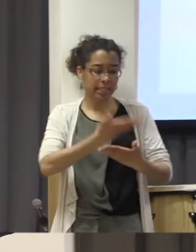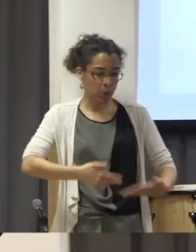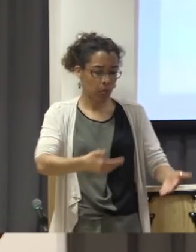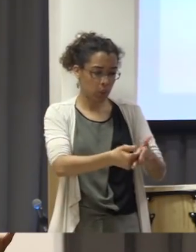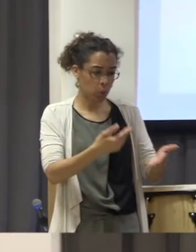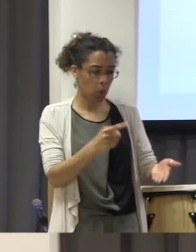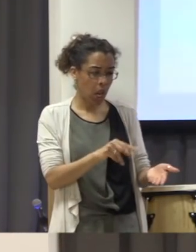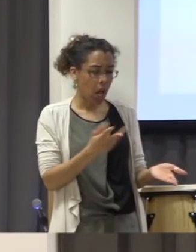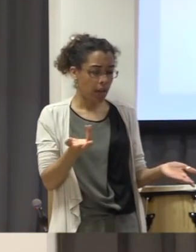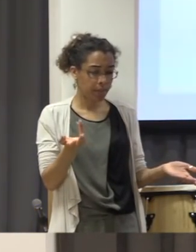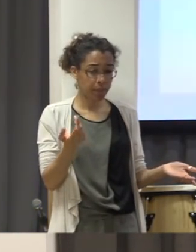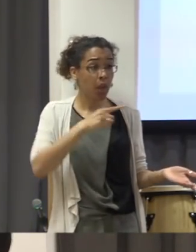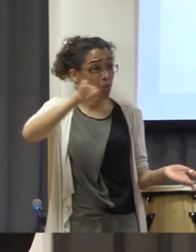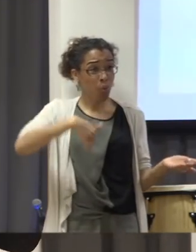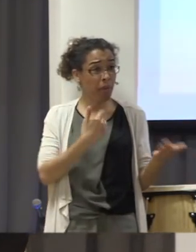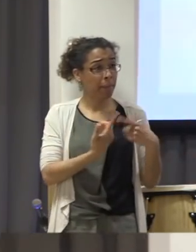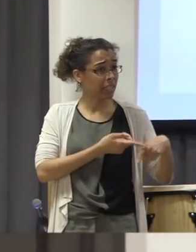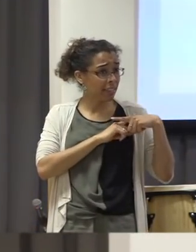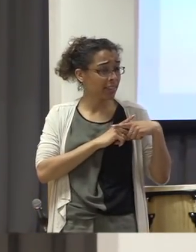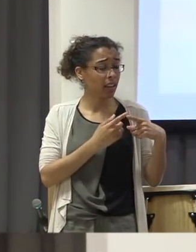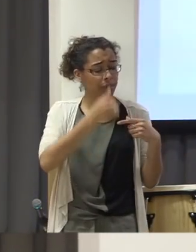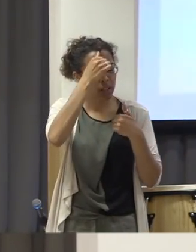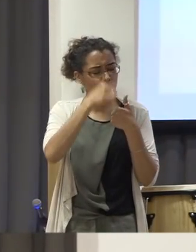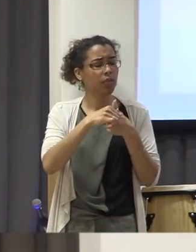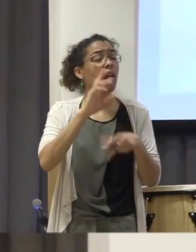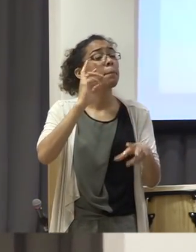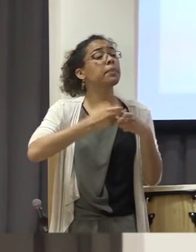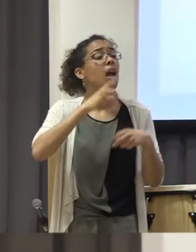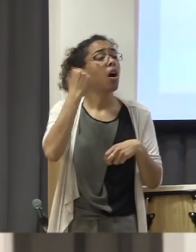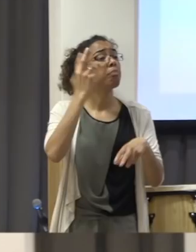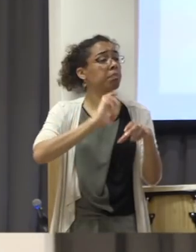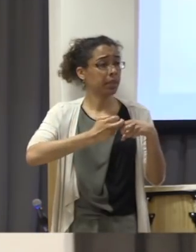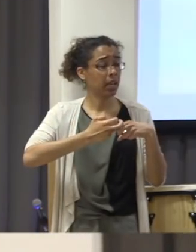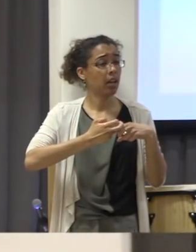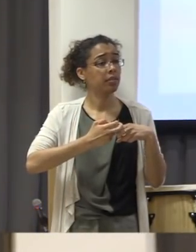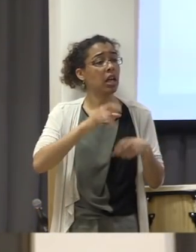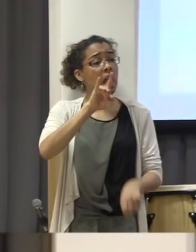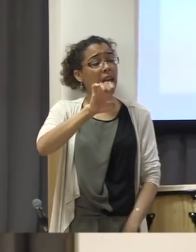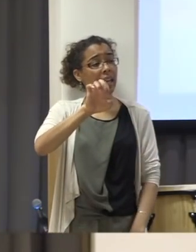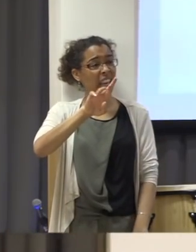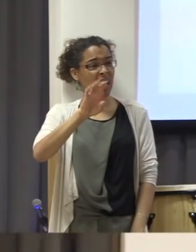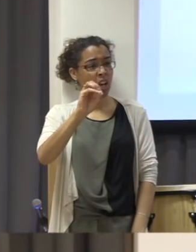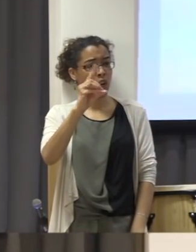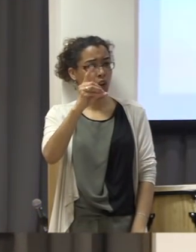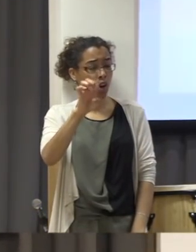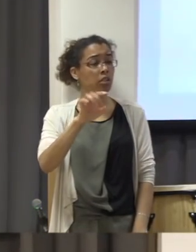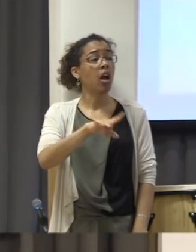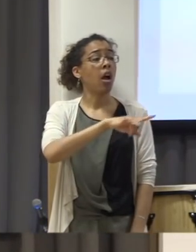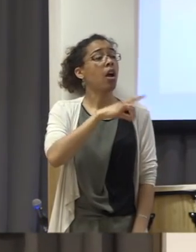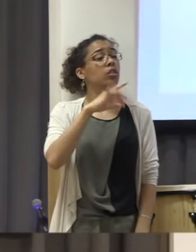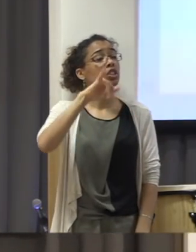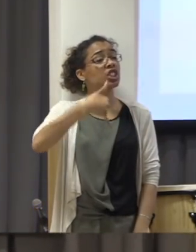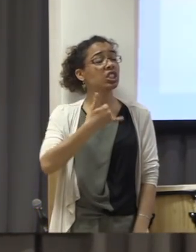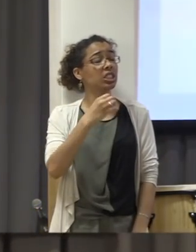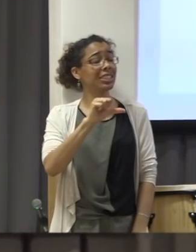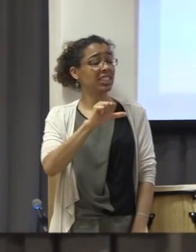là. Regarde, nous-mêmes chrétiens, souvenez-vous de Pierre, quand Hérode a décapité puis Jacques, maintenant la